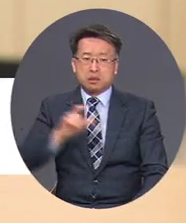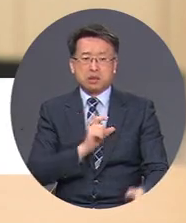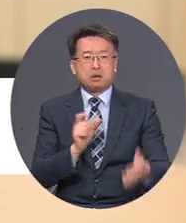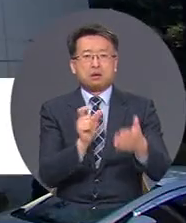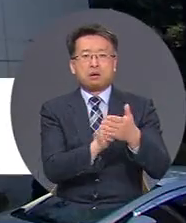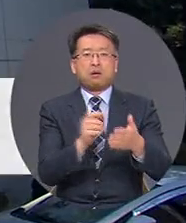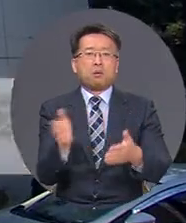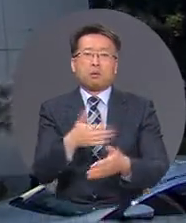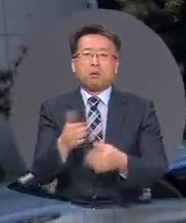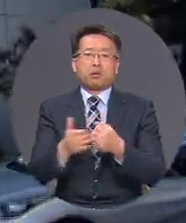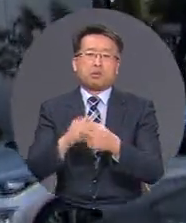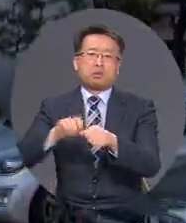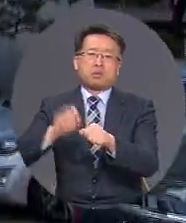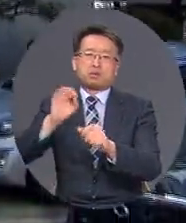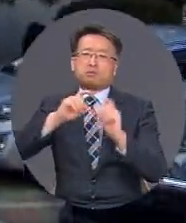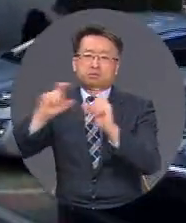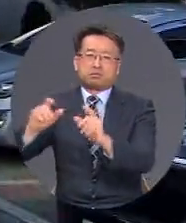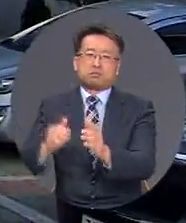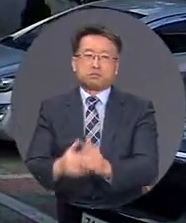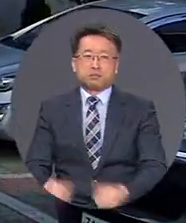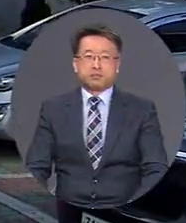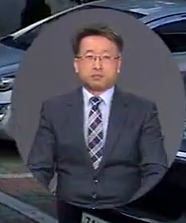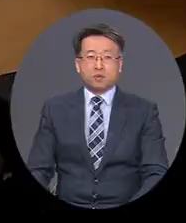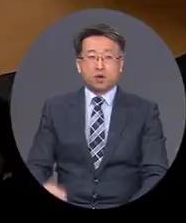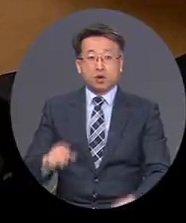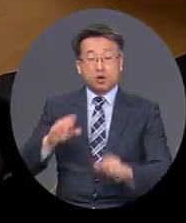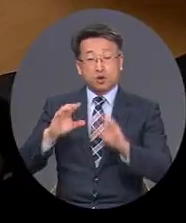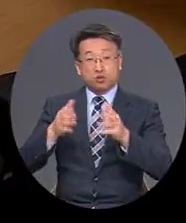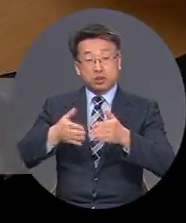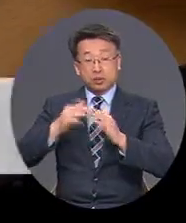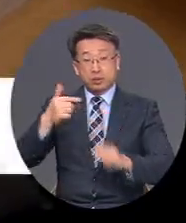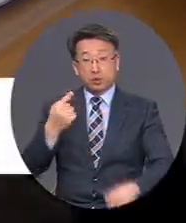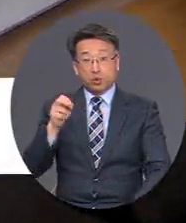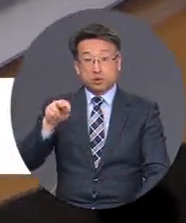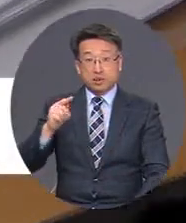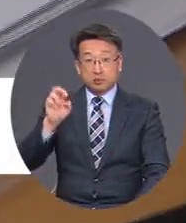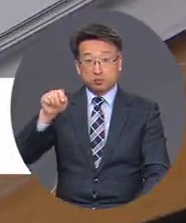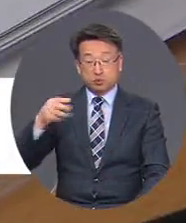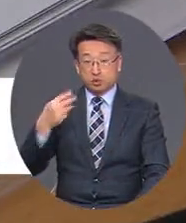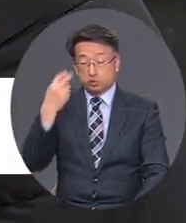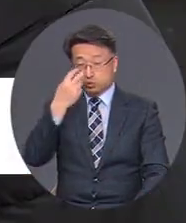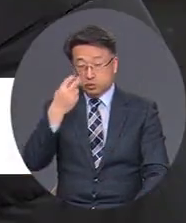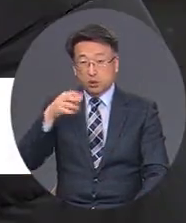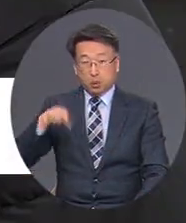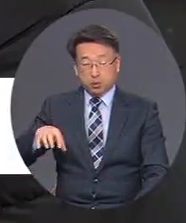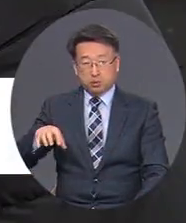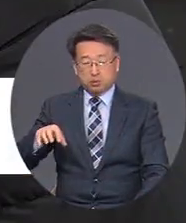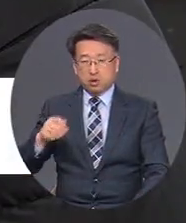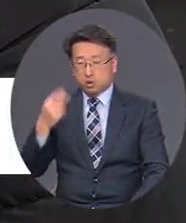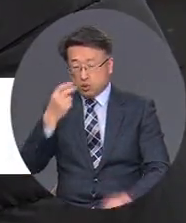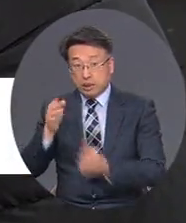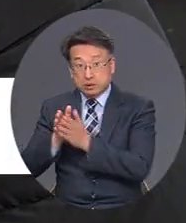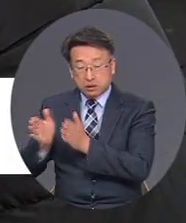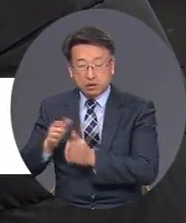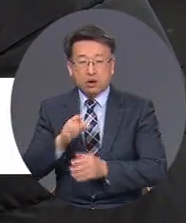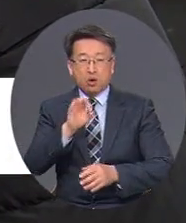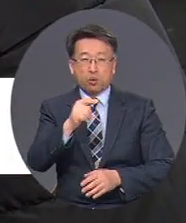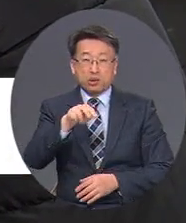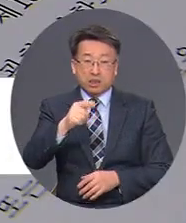거죠. 농산물 품질 관리원이 단속에 나서자 운영업체는 부랴부랴 원산지를